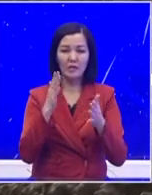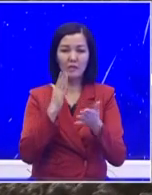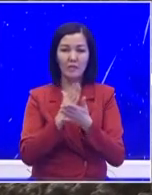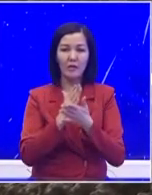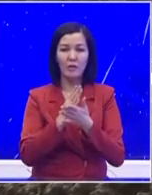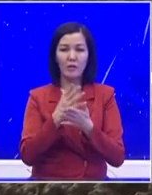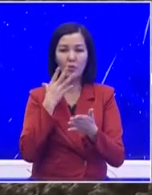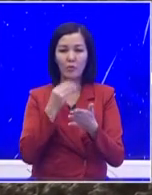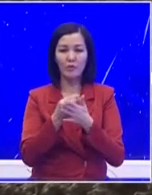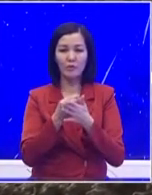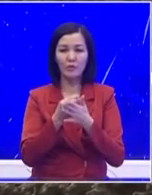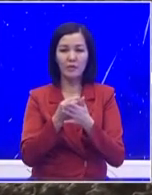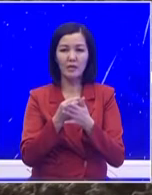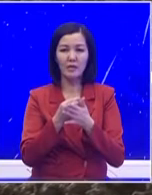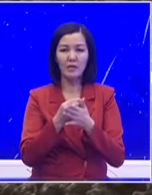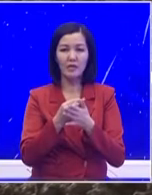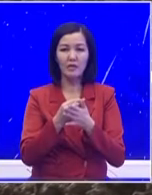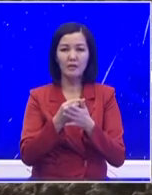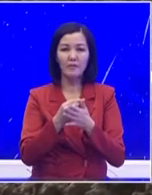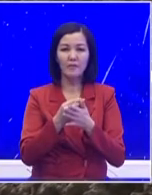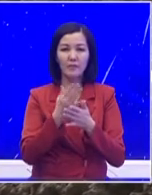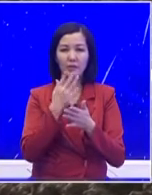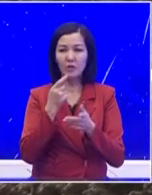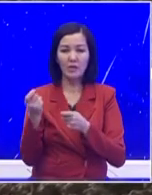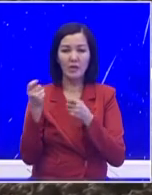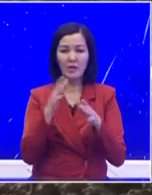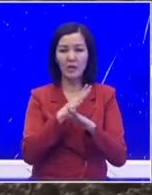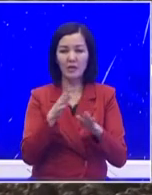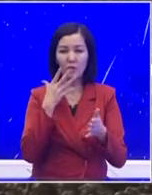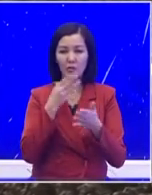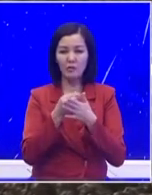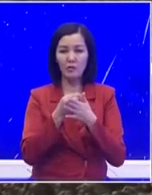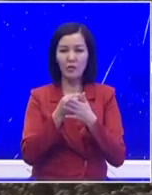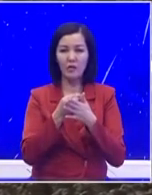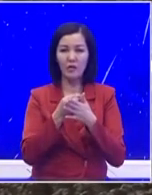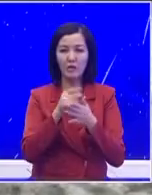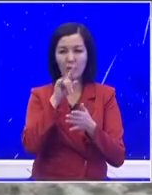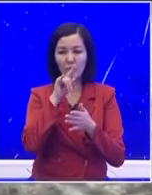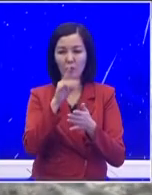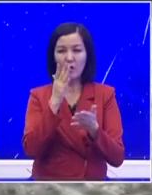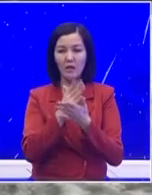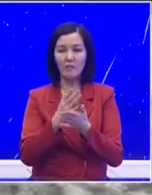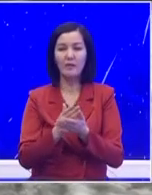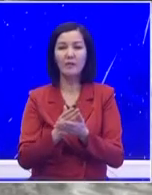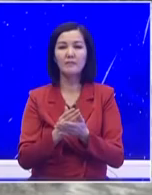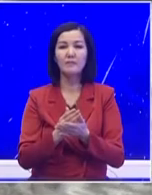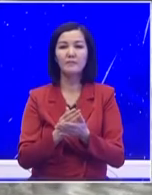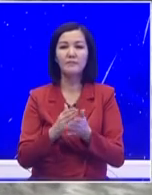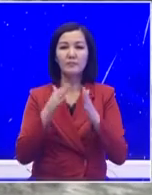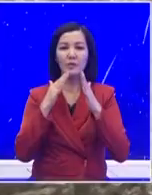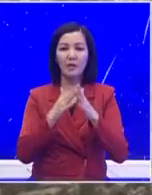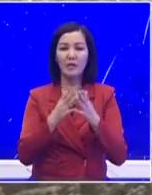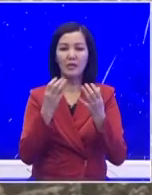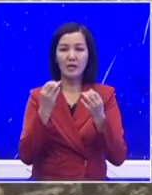асылында өзімізден шыққан, сырттан сатылып алынған емес, тек қана өзіміздің малдардың еркек таналары. Қорадағысы бұл болса, өрісте